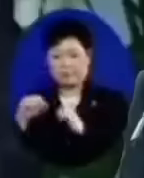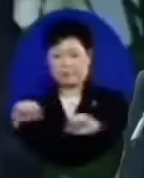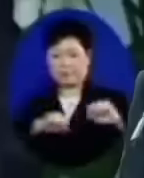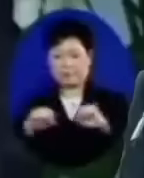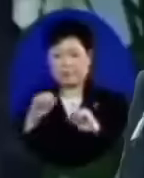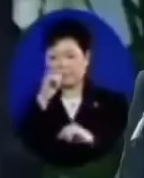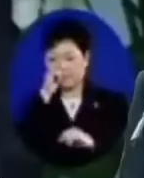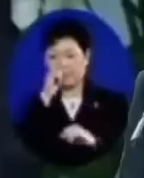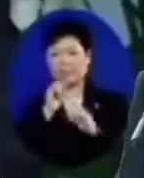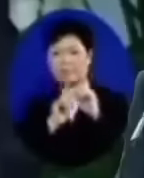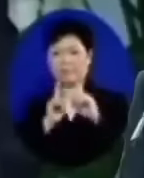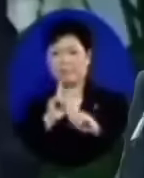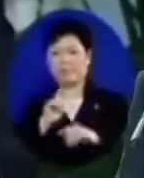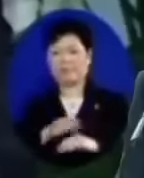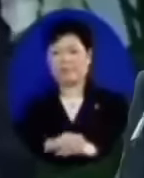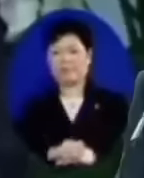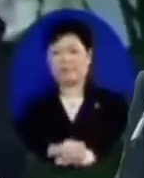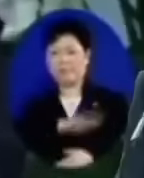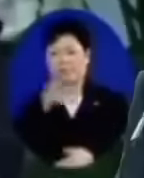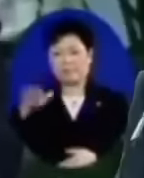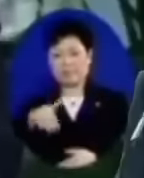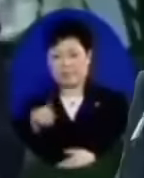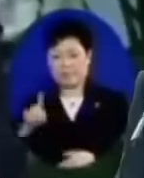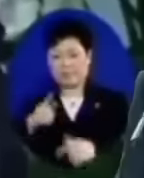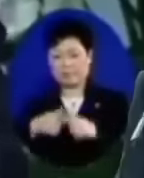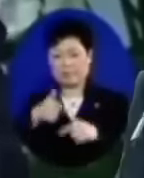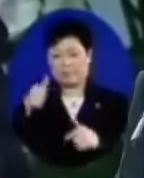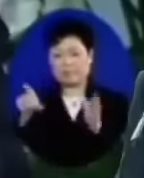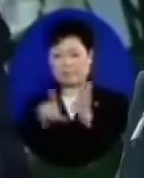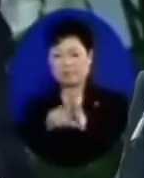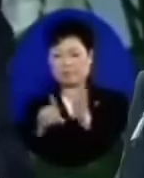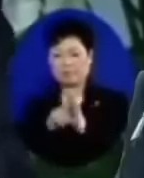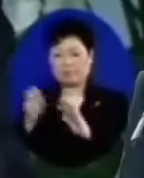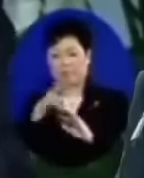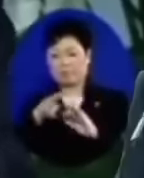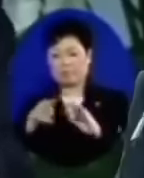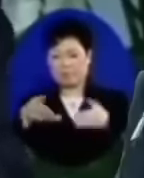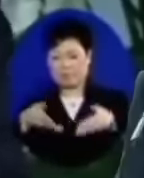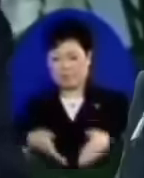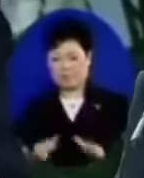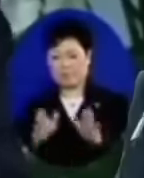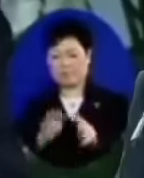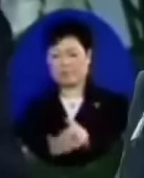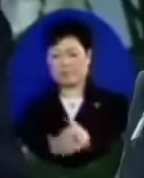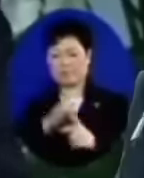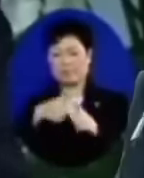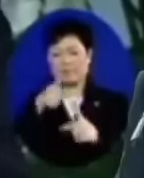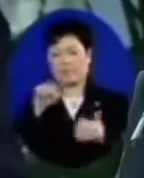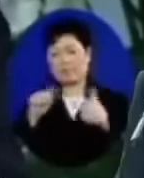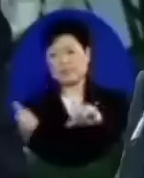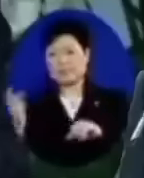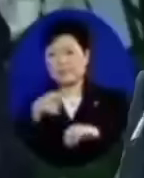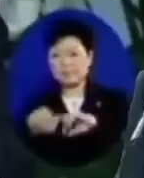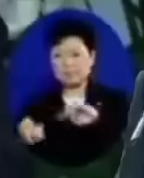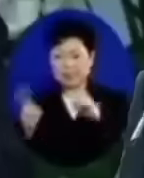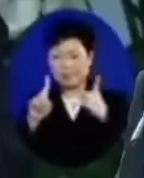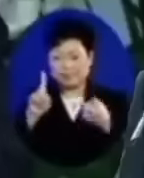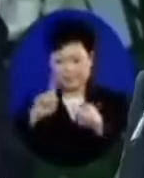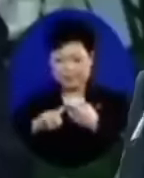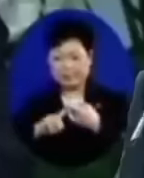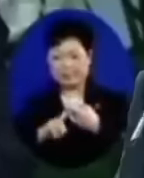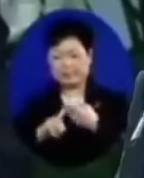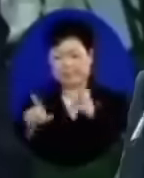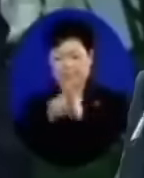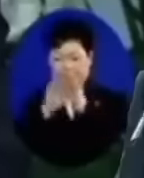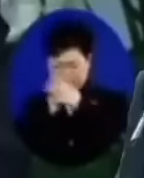것을 말하고 싶습니다. 우리가 예수 믿고 중생할 때 예수 그리스도가 죽었다가 부활하신 사실을 믿고